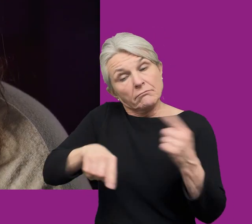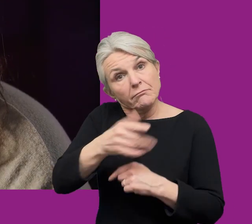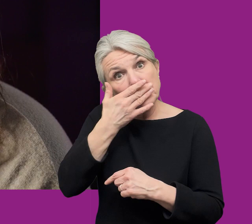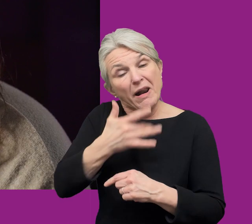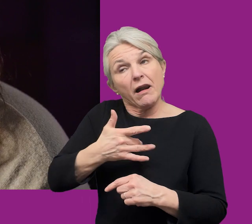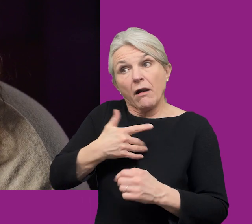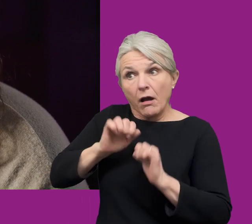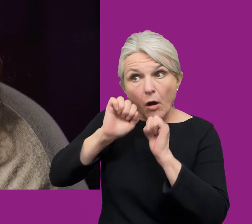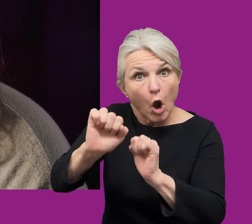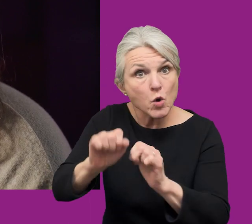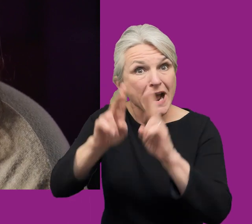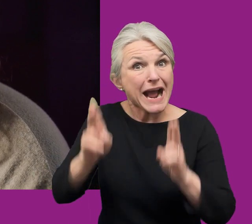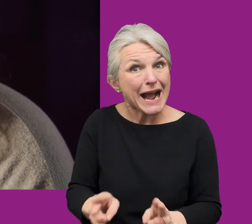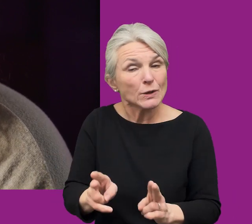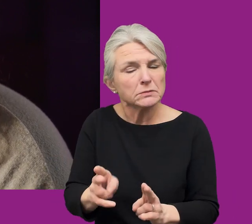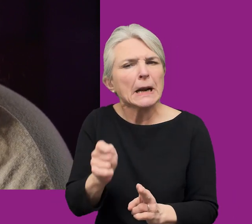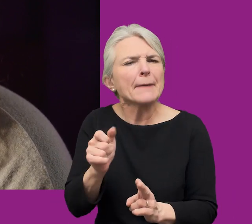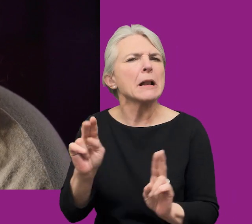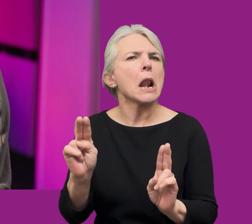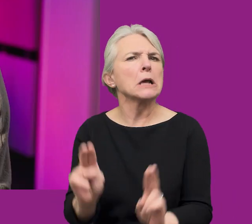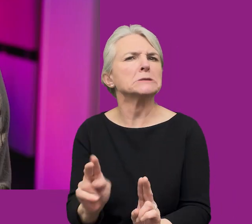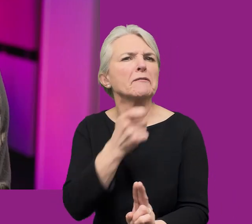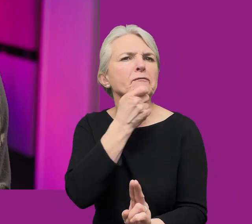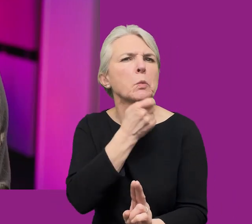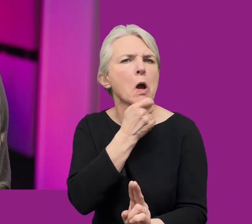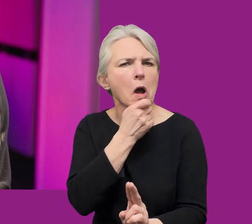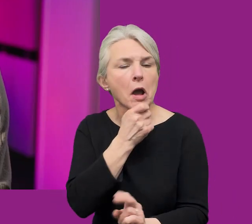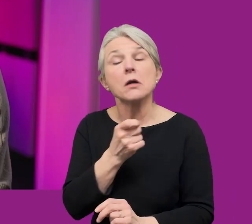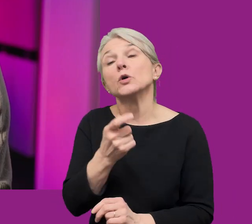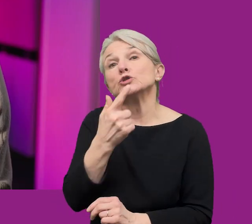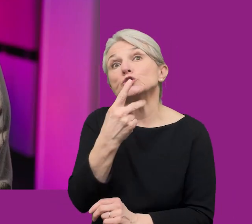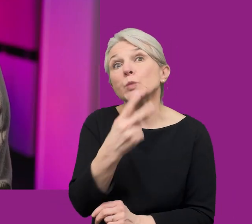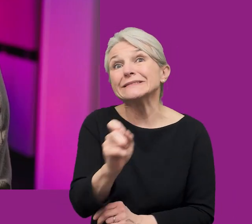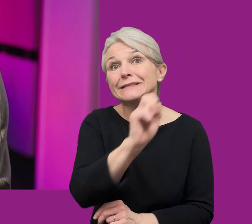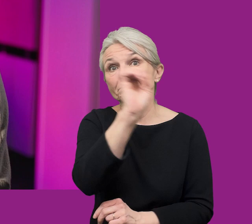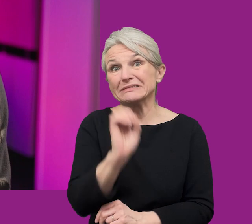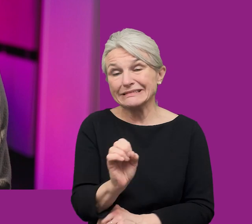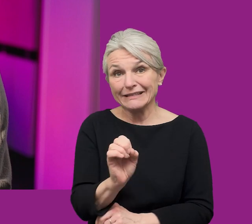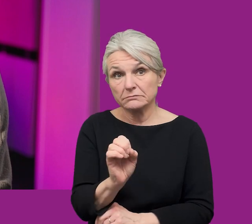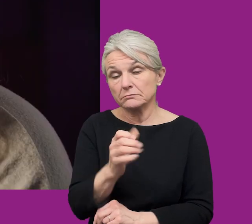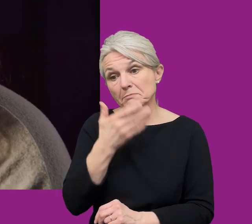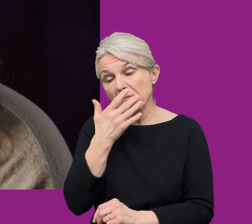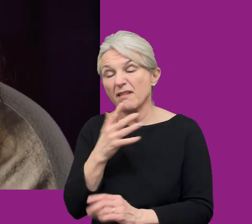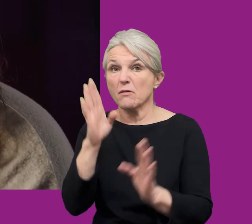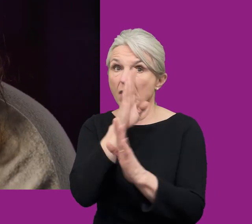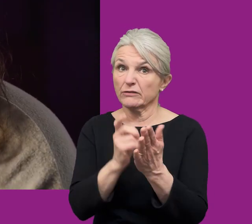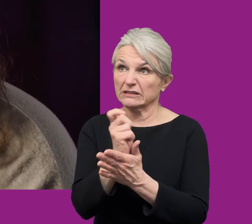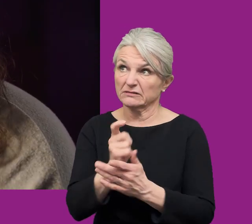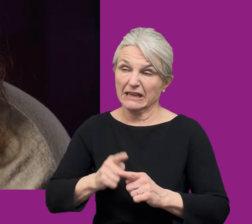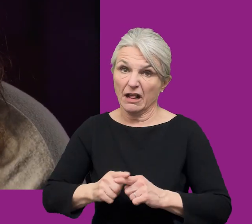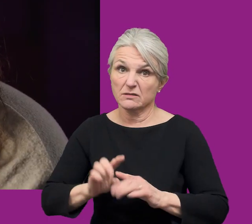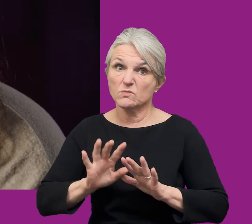o aelwydydd yn rhentu breifat yng Nghymru a Lloegr. Yn Llundain, lle mae prisiau cyfetelog tai uchaf, cynnyddodd hyn